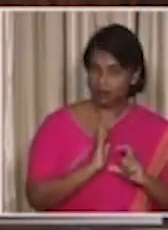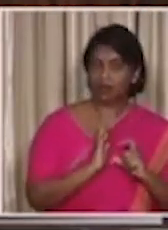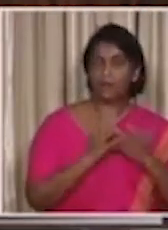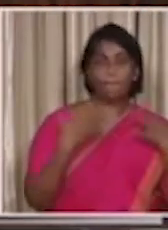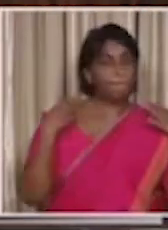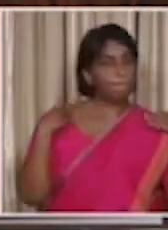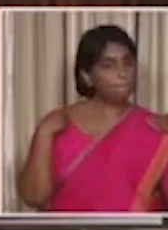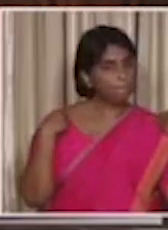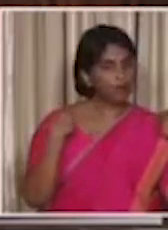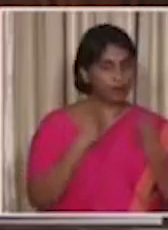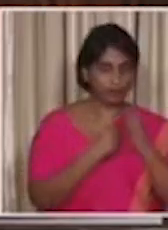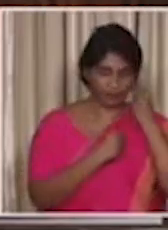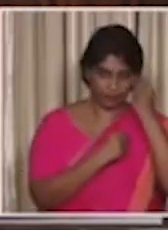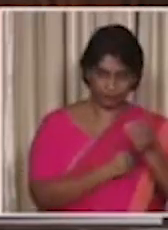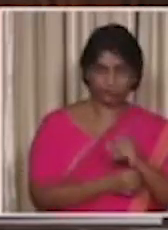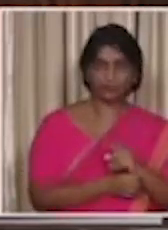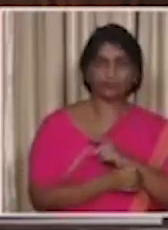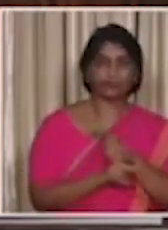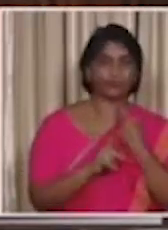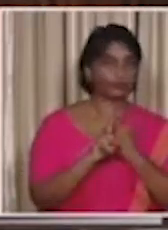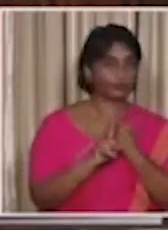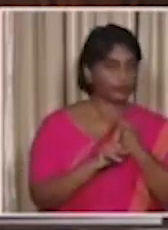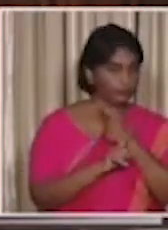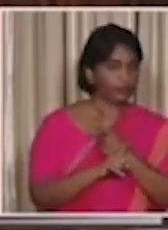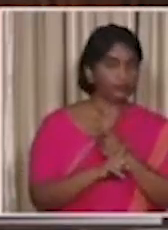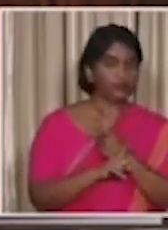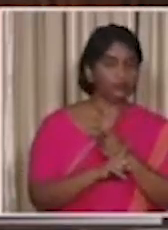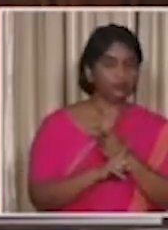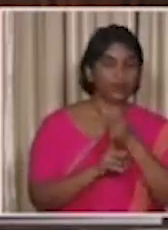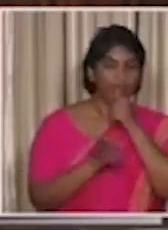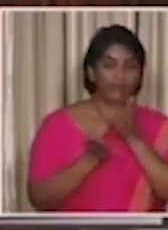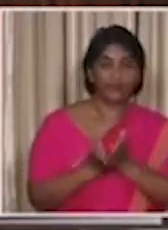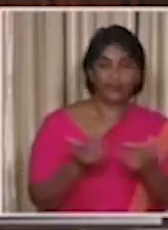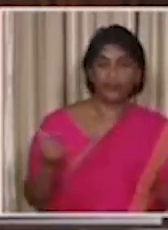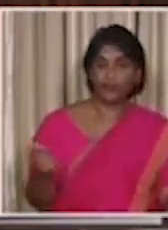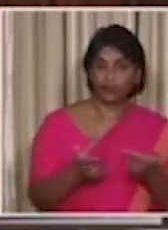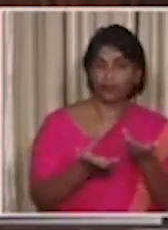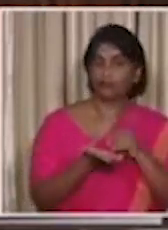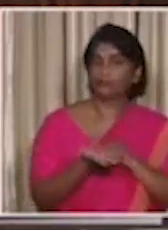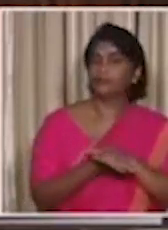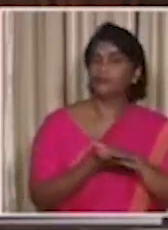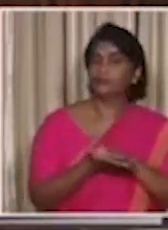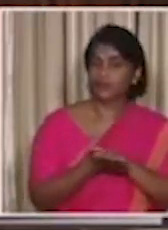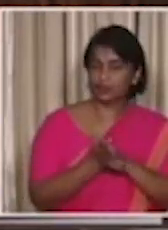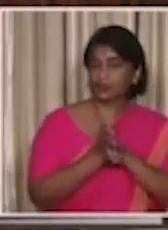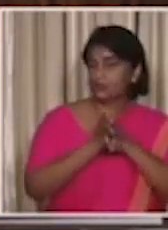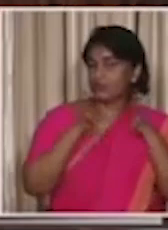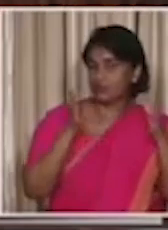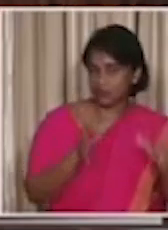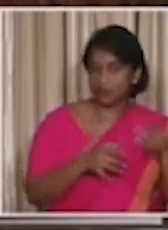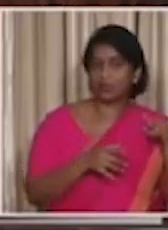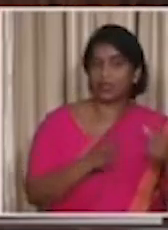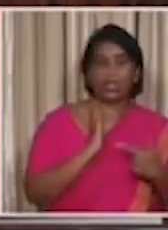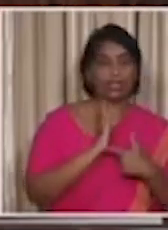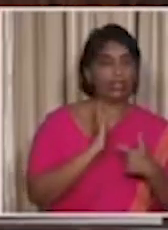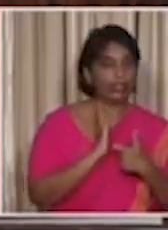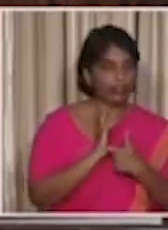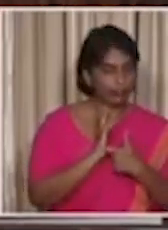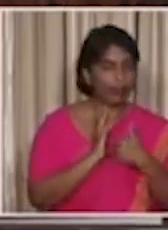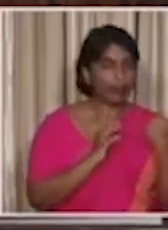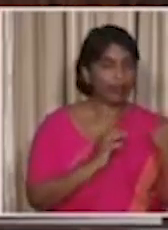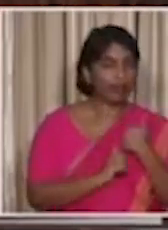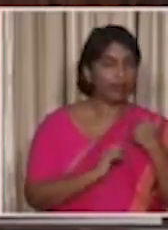පහසුකම් සලසා දෙනවා. කංකසන්තුරේ වරාය නවීකරණය කරනවා. පුළුල් කරනවා. තිරුකුණාමලේ